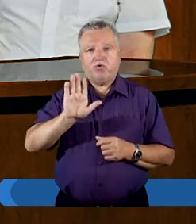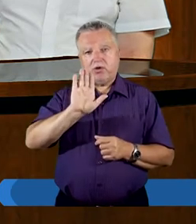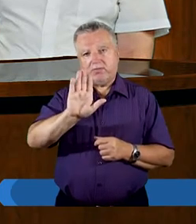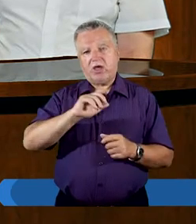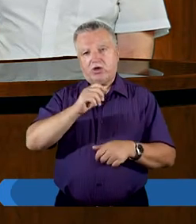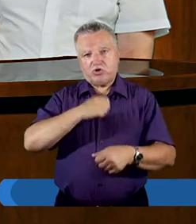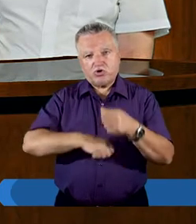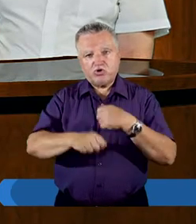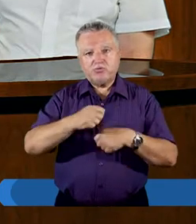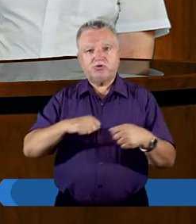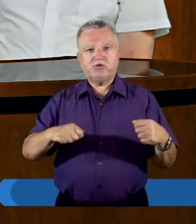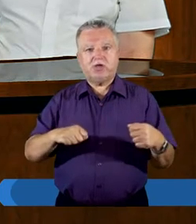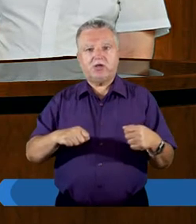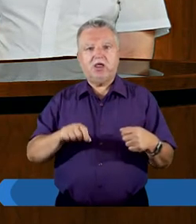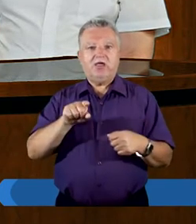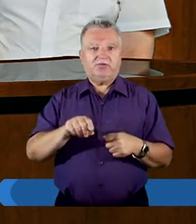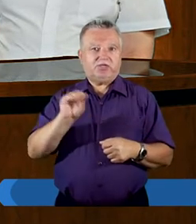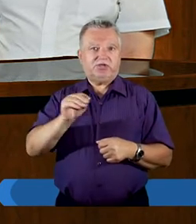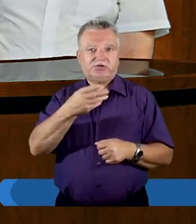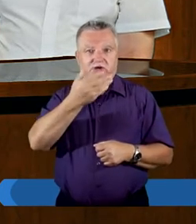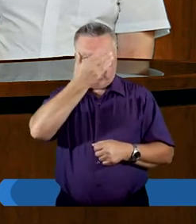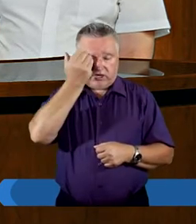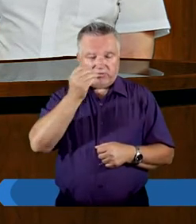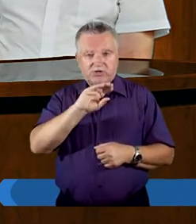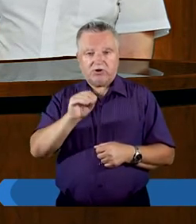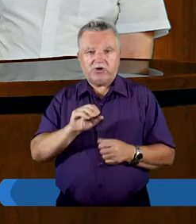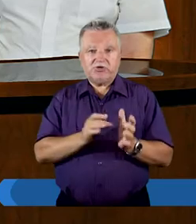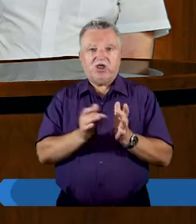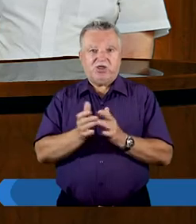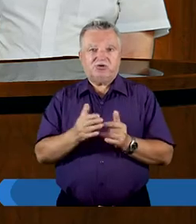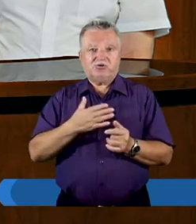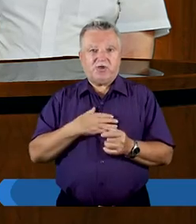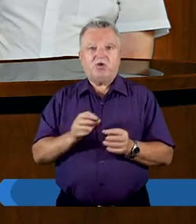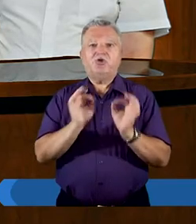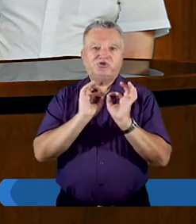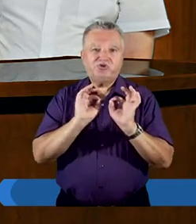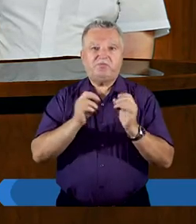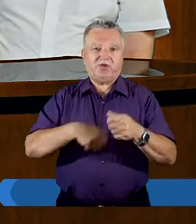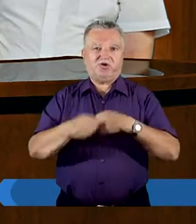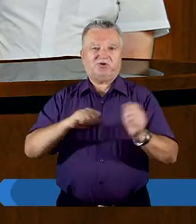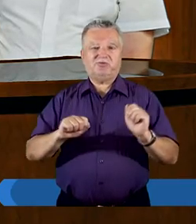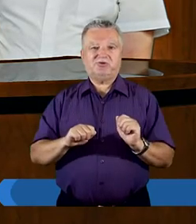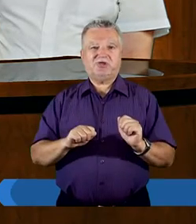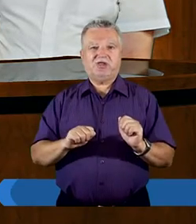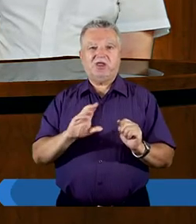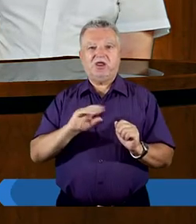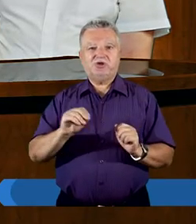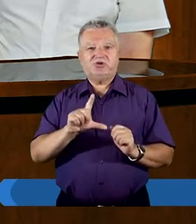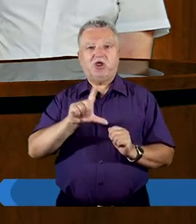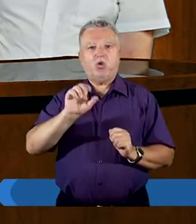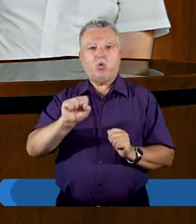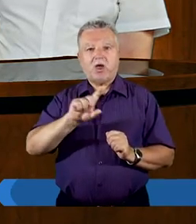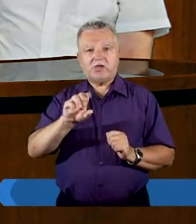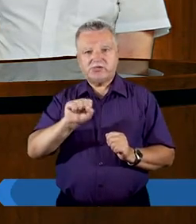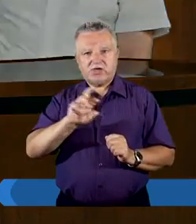ma rozwiązanie. To znaczy, wtedy jeszcze nie wiedziała, że Jezus miał w ogóle ekstra rozwiązanie na ten moment, prawda, że Łazarz wstał